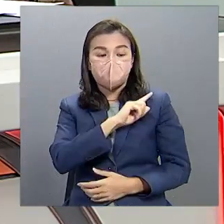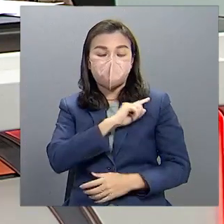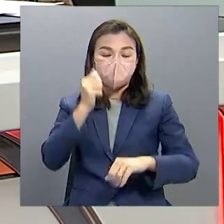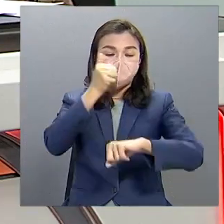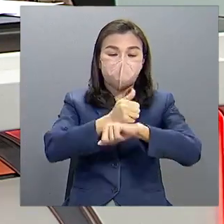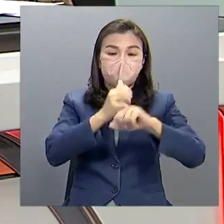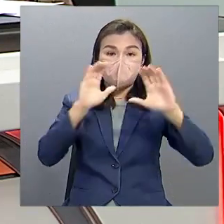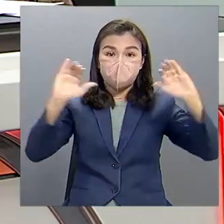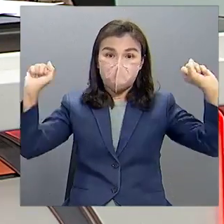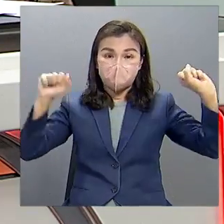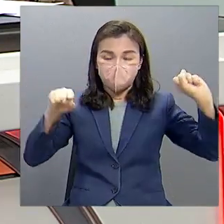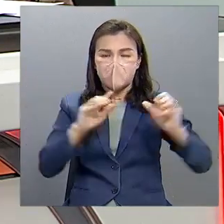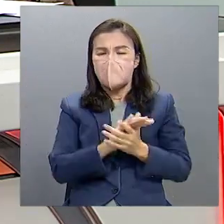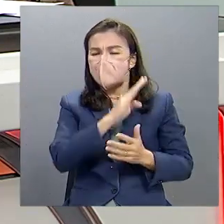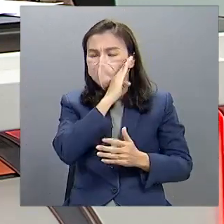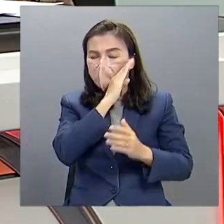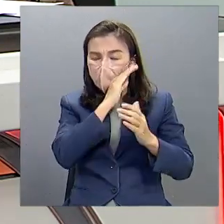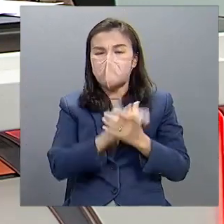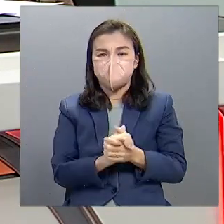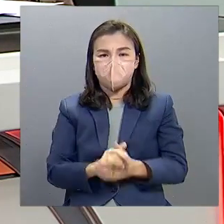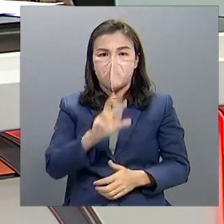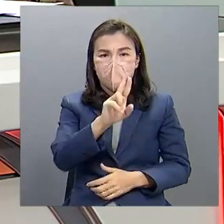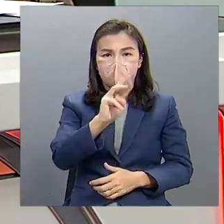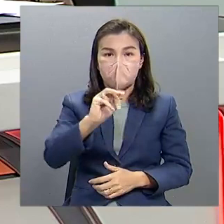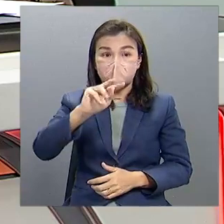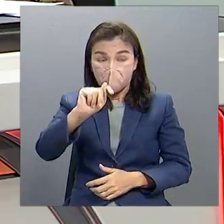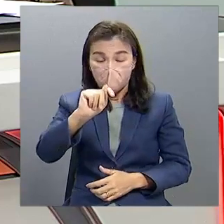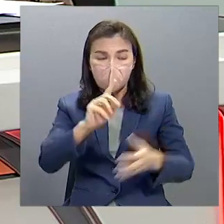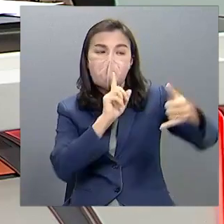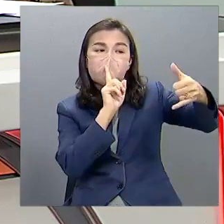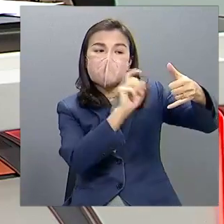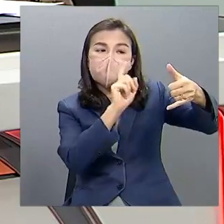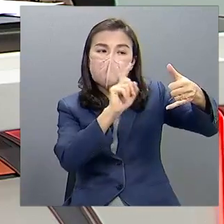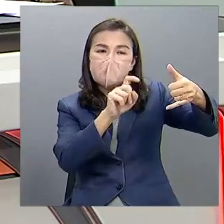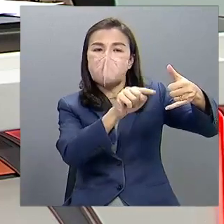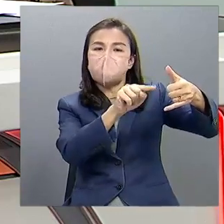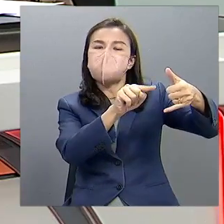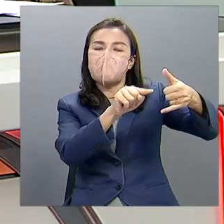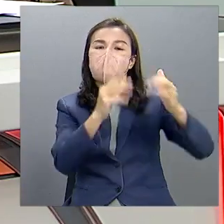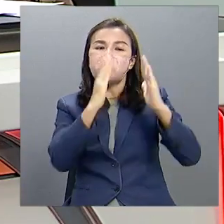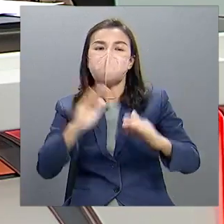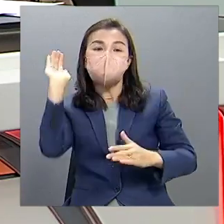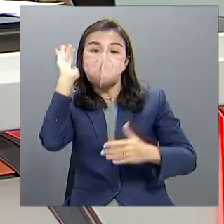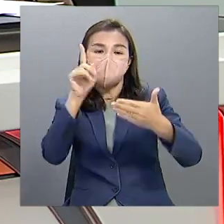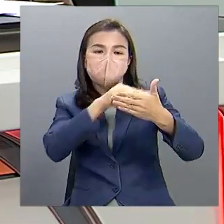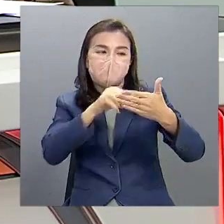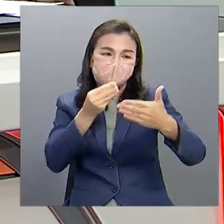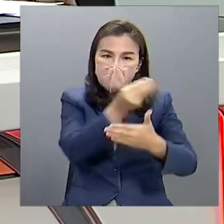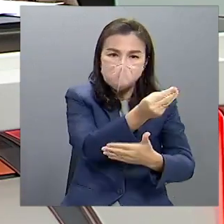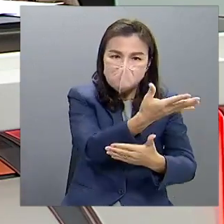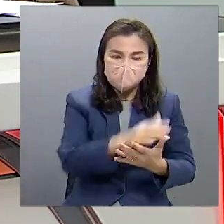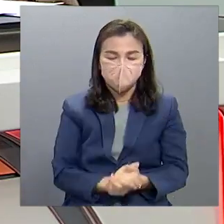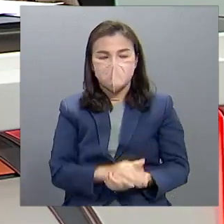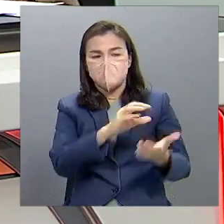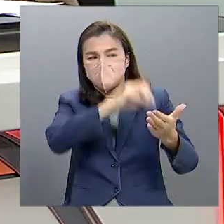าเกิดว่ารัฐมนตรีสอบตกในยติอภิปรายไม่ไว้วางใจนะคะ ก็เพราะท่าทีของร้อยเอกธรรมนัสเนี่ยแหละค่ะที่ยังคงเป็นปริศน